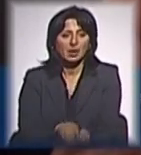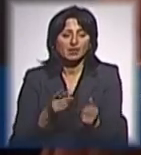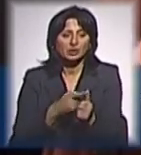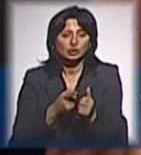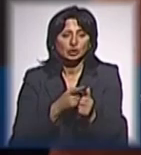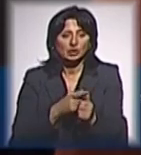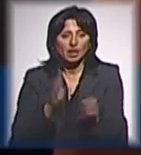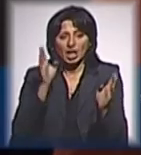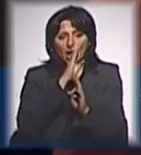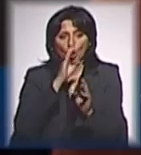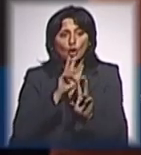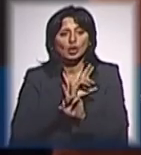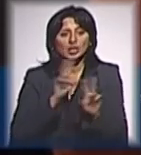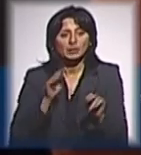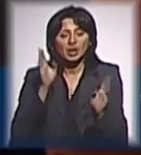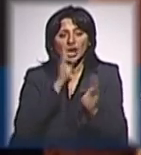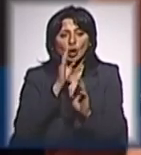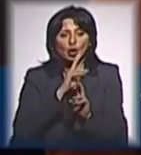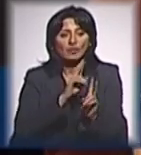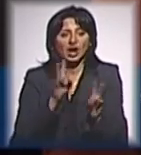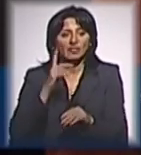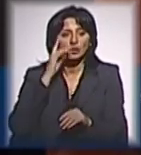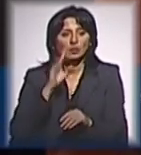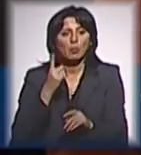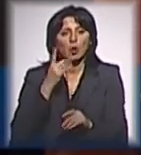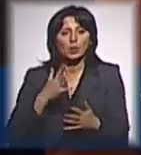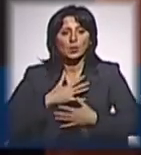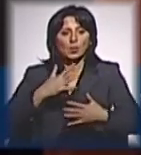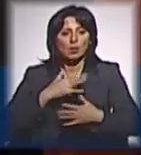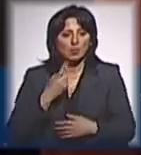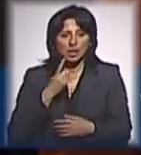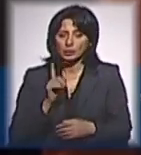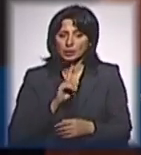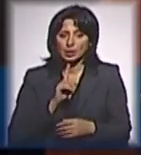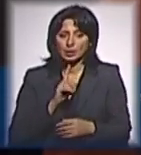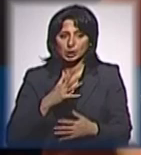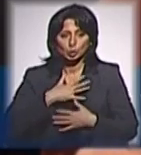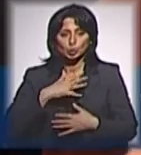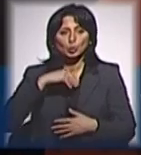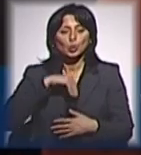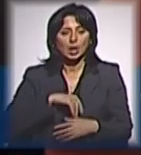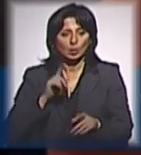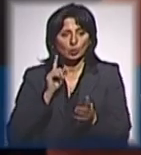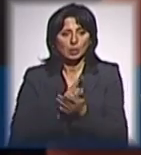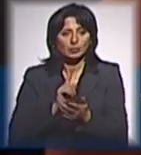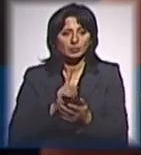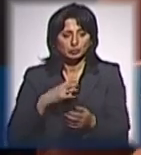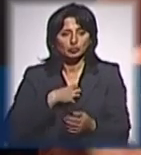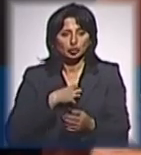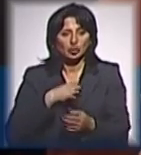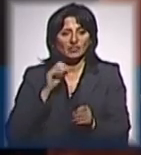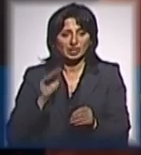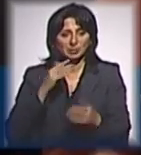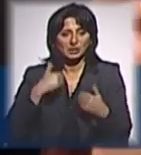მეორეს მხრივ, ეკოლოგიური დაპირებები. ეკოლოგია არავის ეგონას ხოლმე სულიერი სამყაროსთვის მნიშვნელოვანი საგანი, თუმცა სულიერი სამყარო ნორმალური ადამიანისთვის არანაკლებ მნიშვნელოვანია,